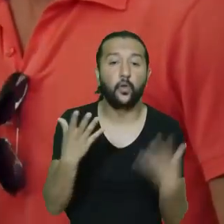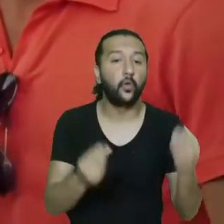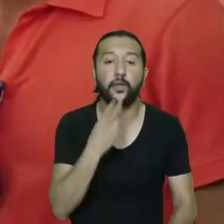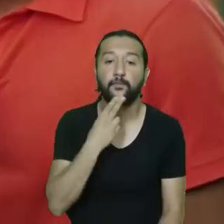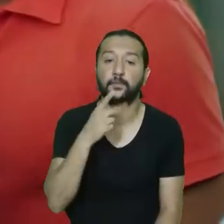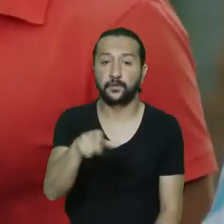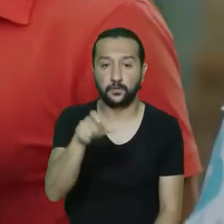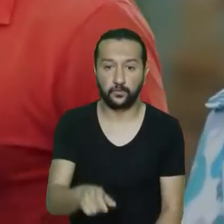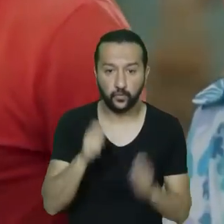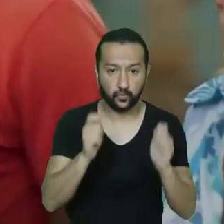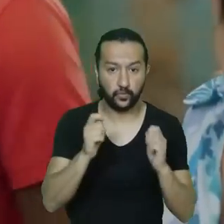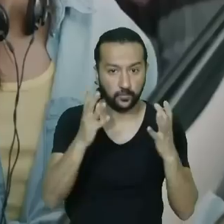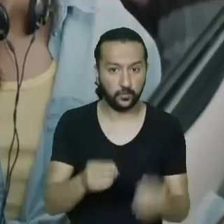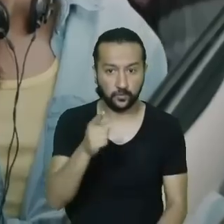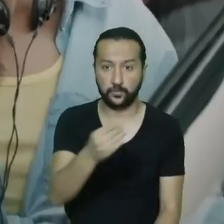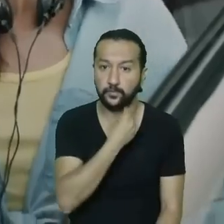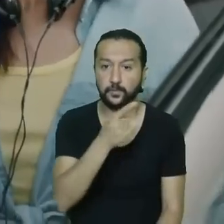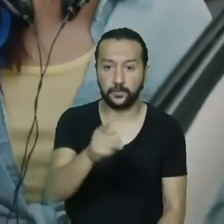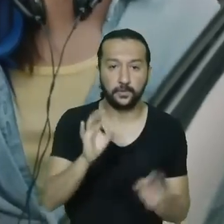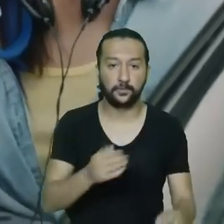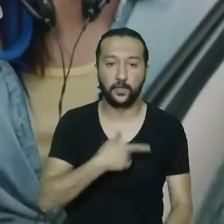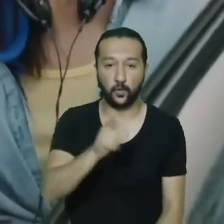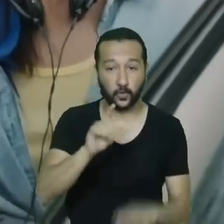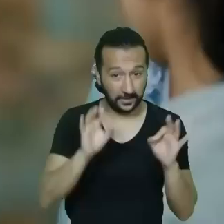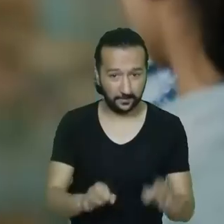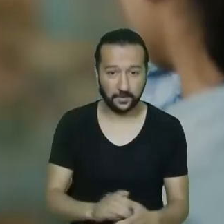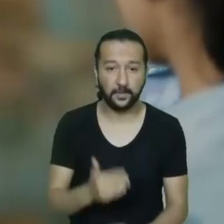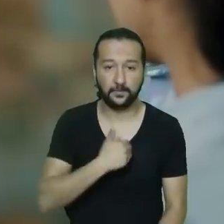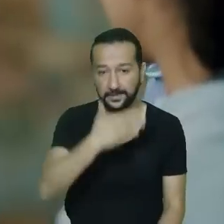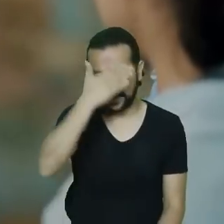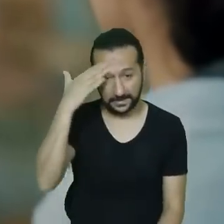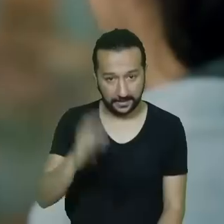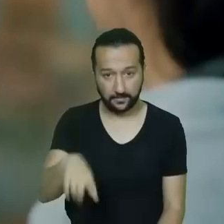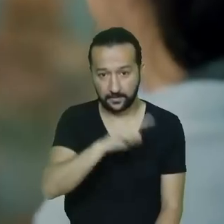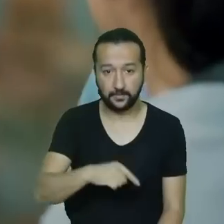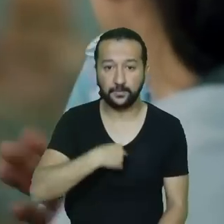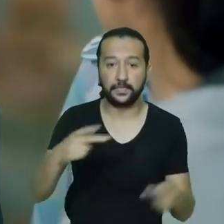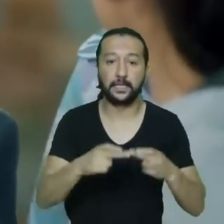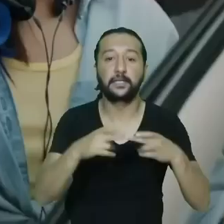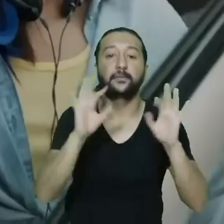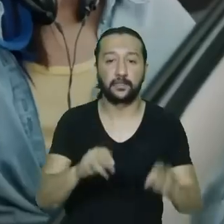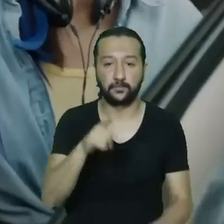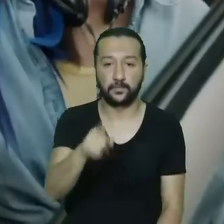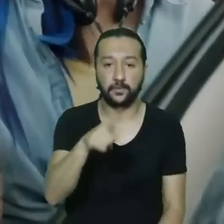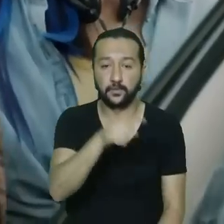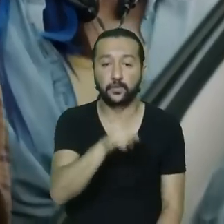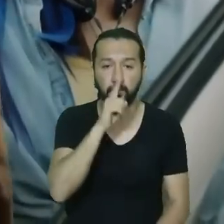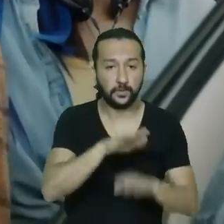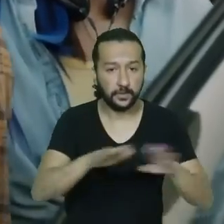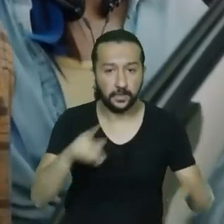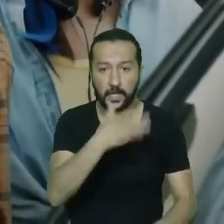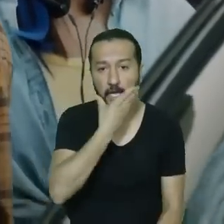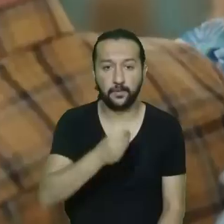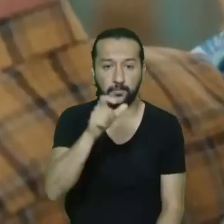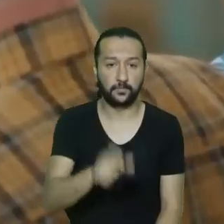hanımefendi? Zorumuzu mu gitti? Tabii biz köylüyüz deme. Biz cahiliz deme. Bizimle tartışılmaz deme. Gekel Süleyman.